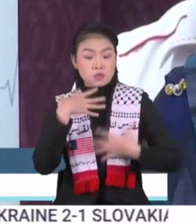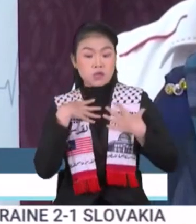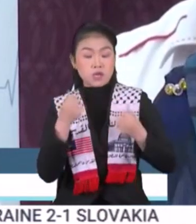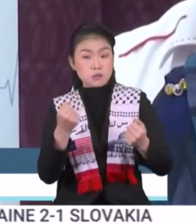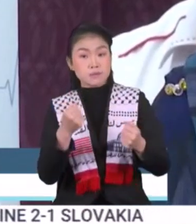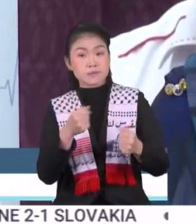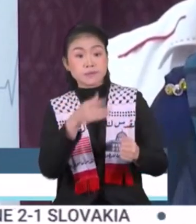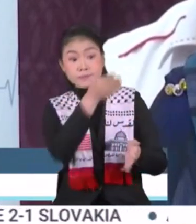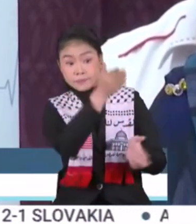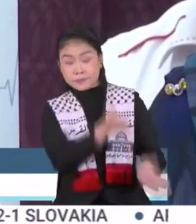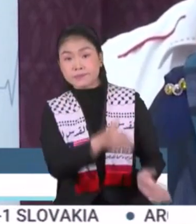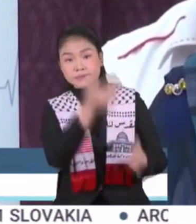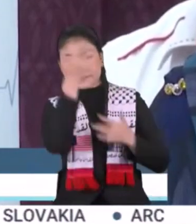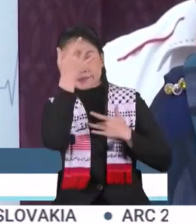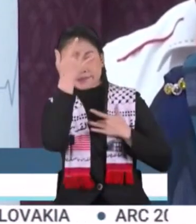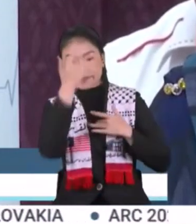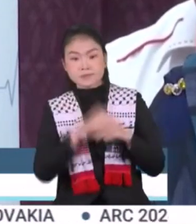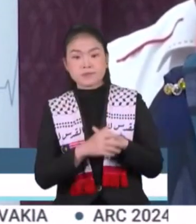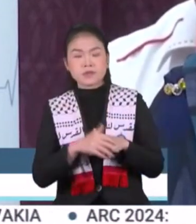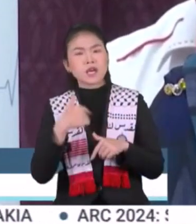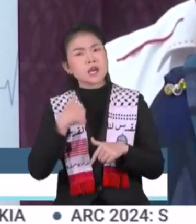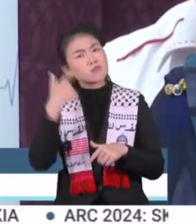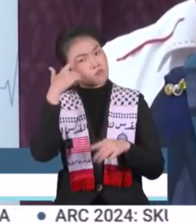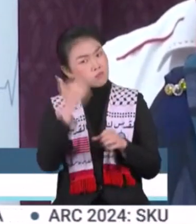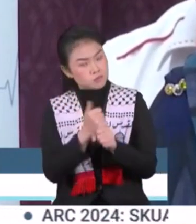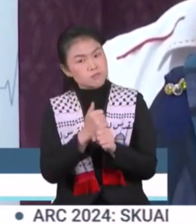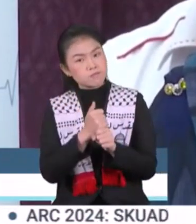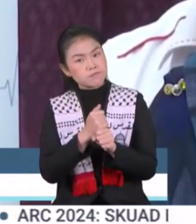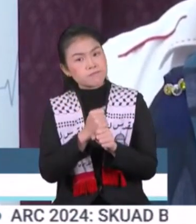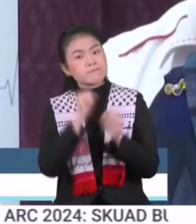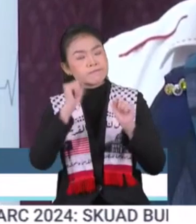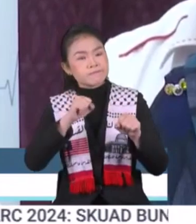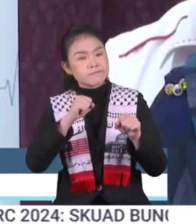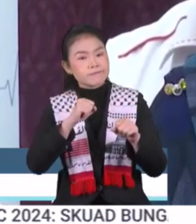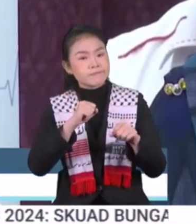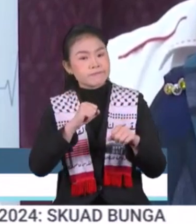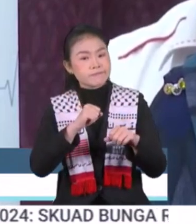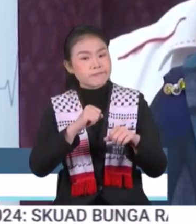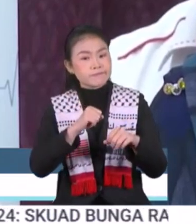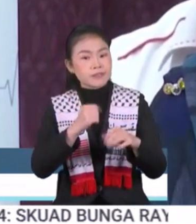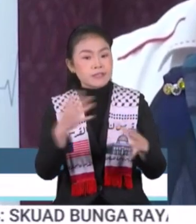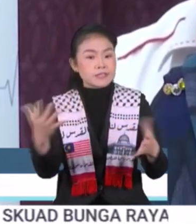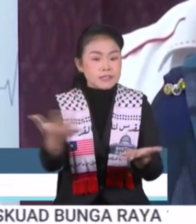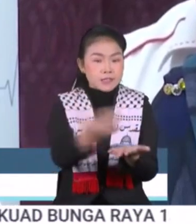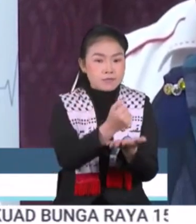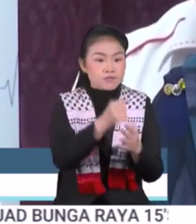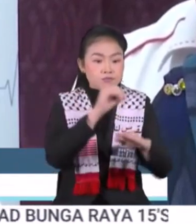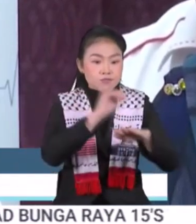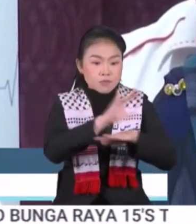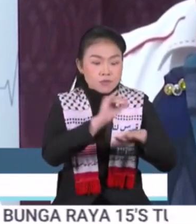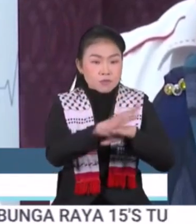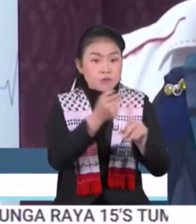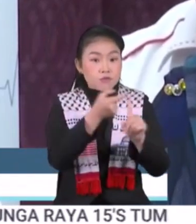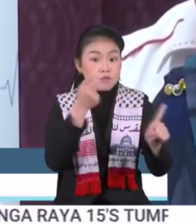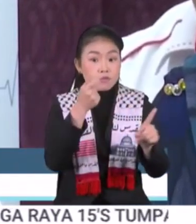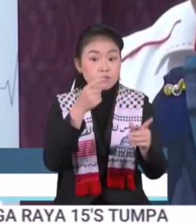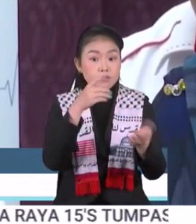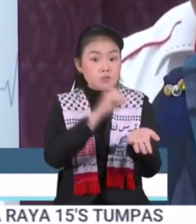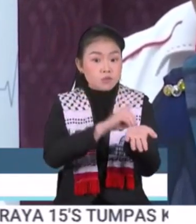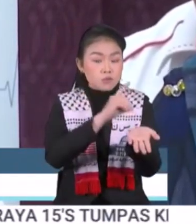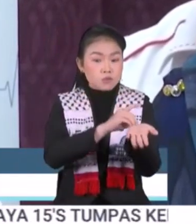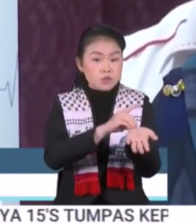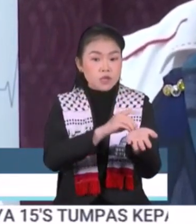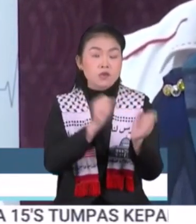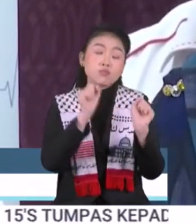pesakit itu. Jadi saya yakin mereka boleh dengar pandangan doktor, ya. Yeah? Dan kalau dapat